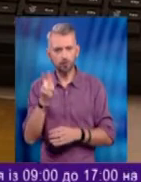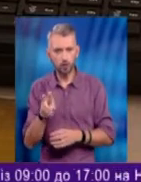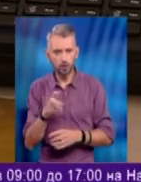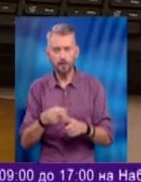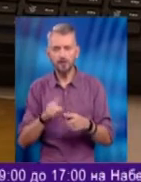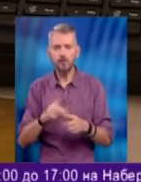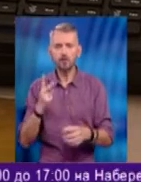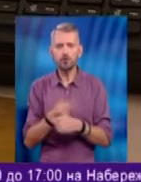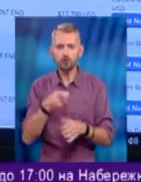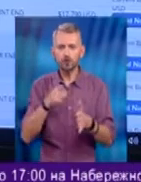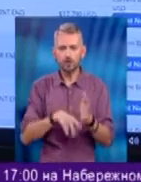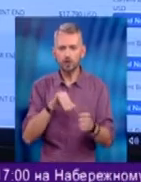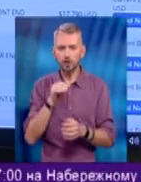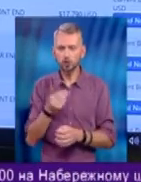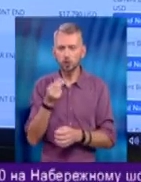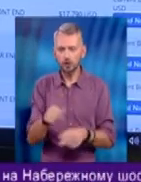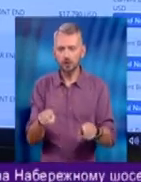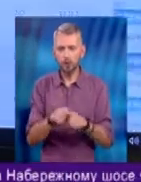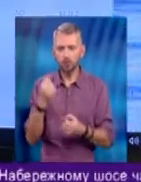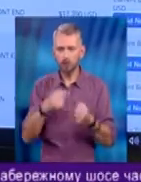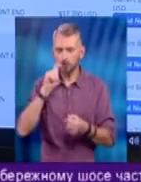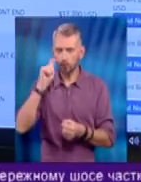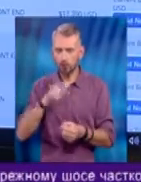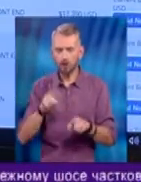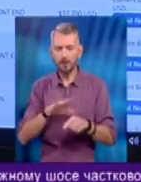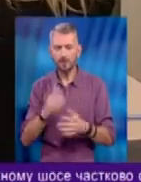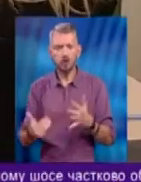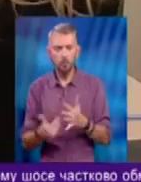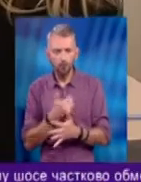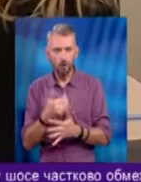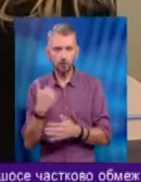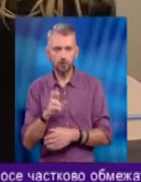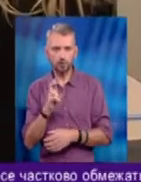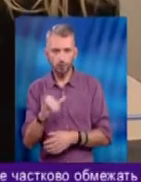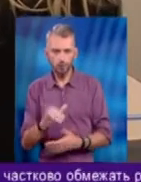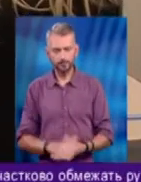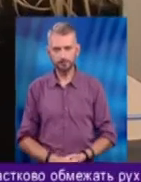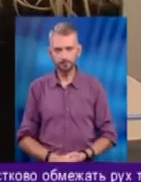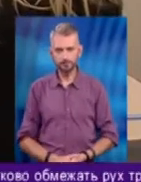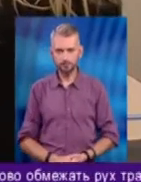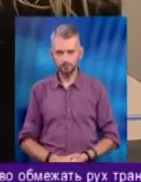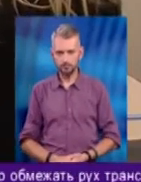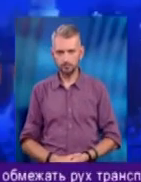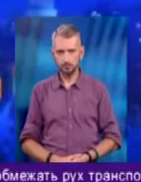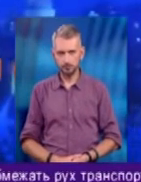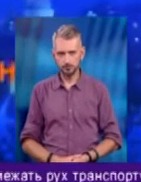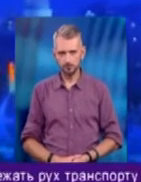Це вдвічі дешевше, ніж купити таку машину в Україні. Навіть не нову, а з пробігом. Ксенія Лущик, Олексій Копка, Київ